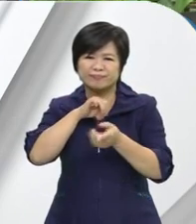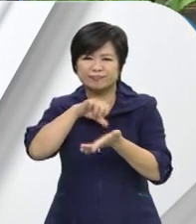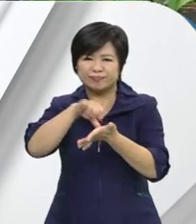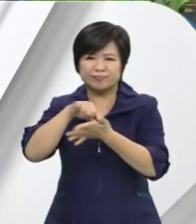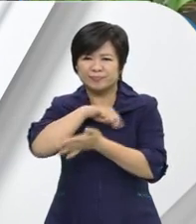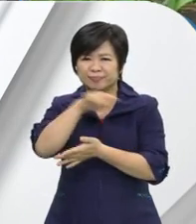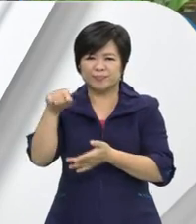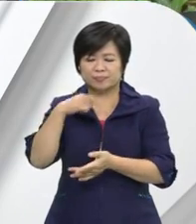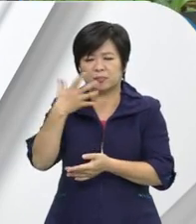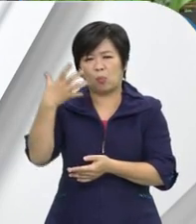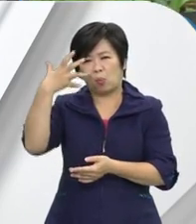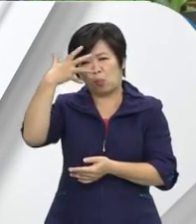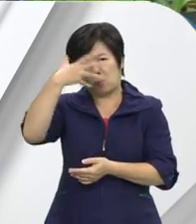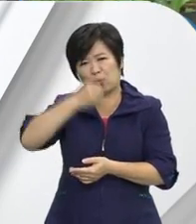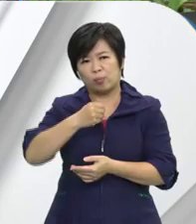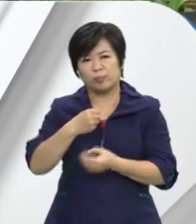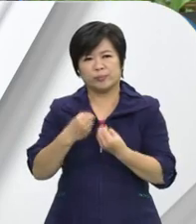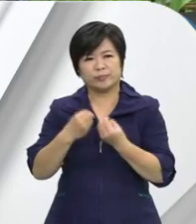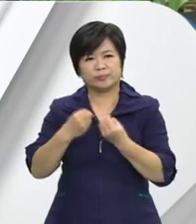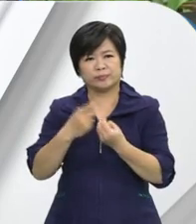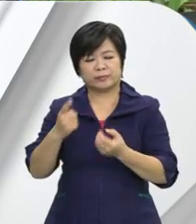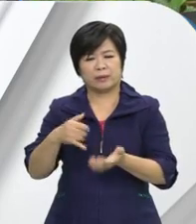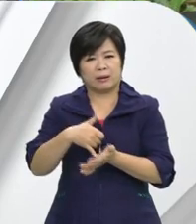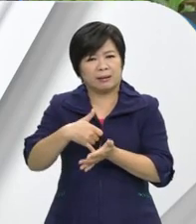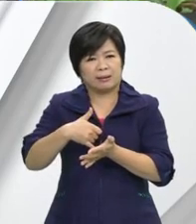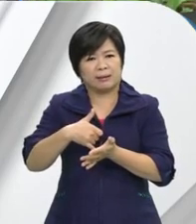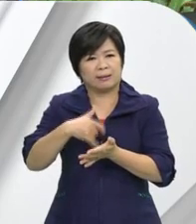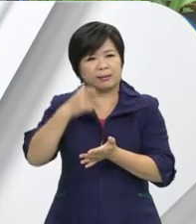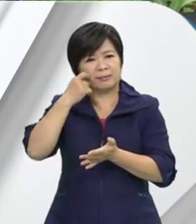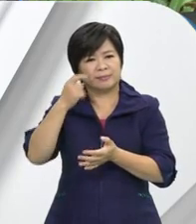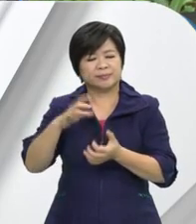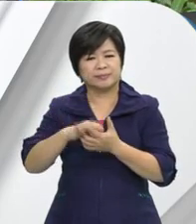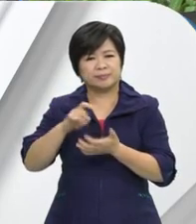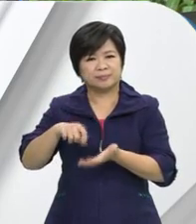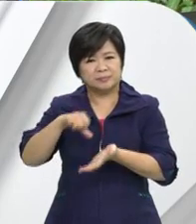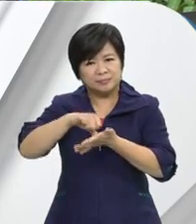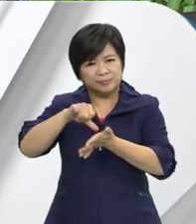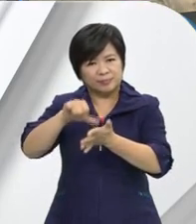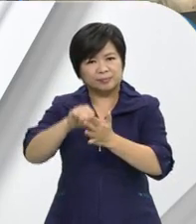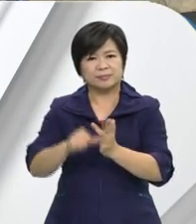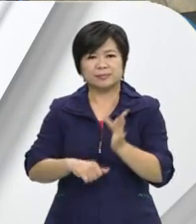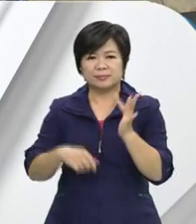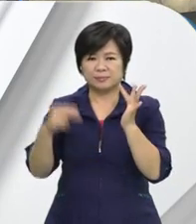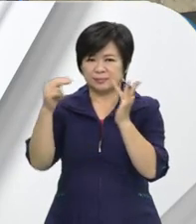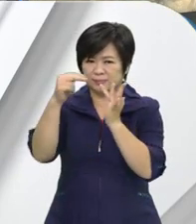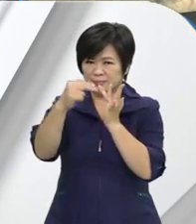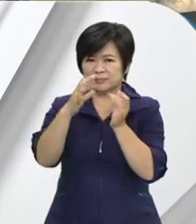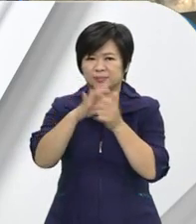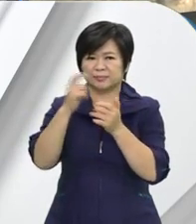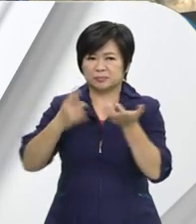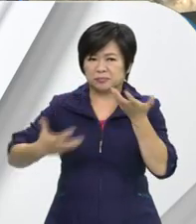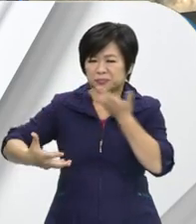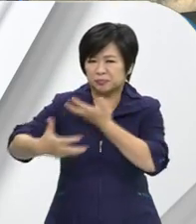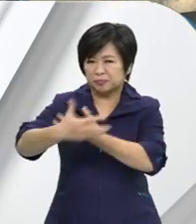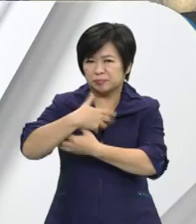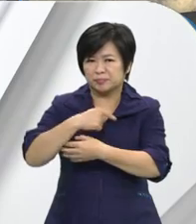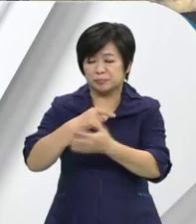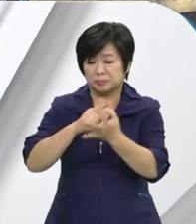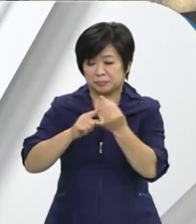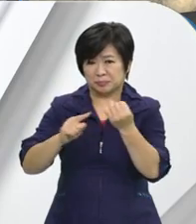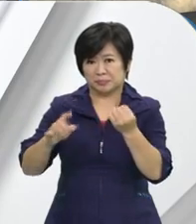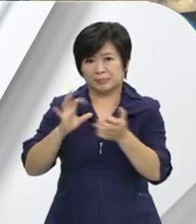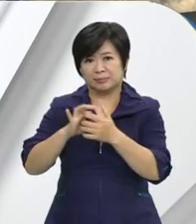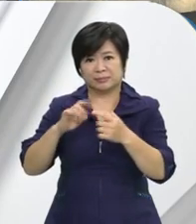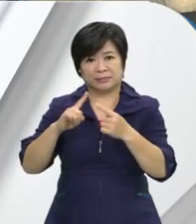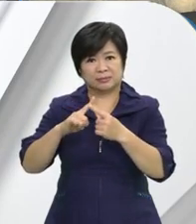来近太累，老李农看不上对外配多接地流立台的韩国一起都休息，那